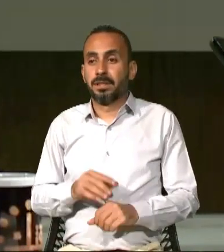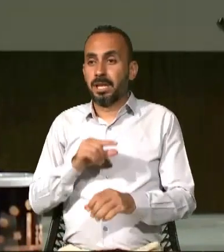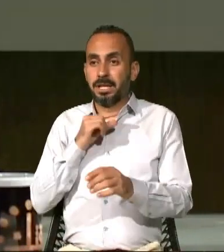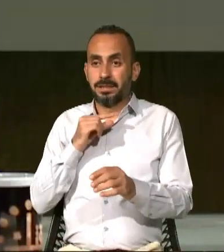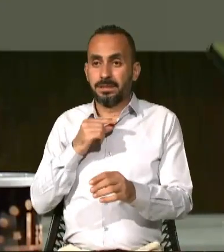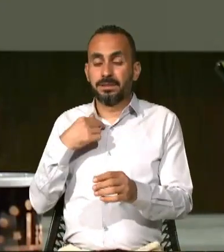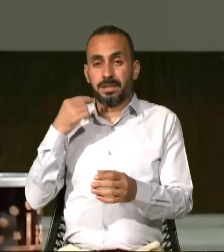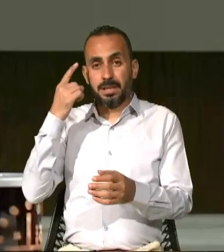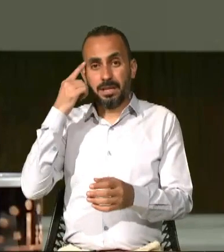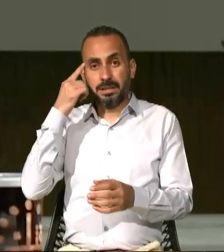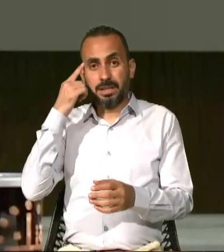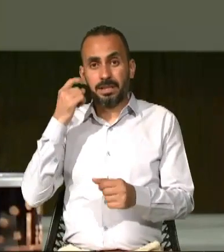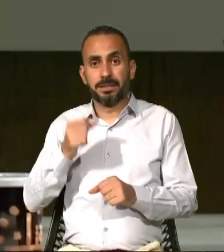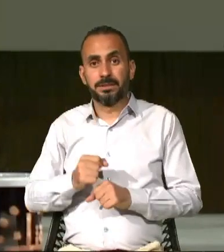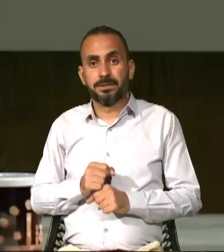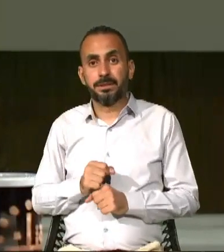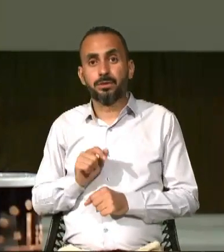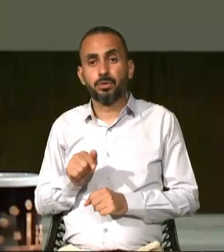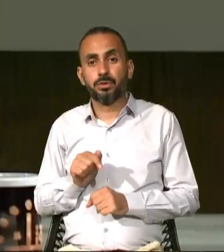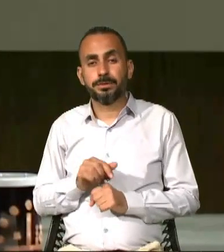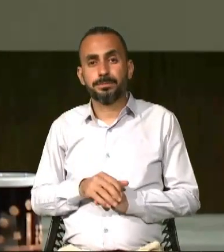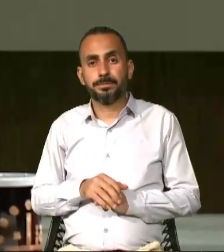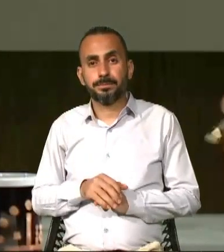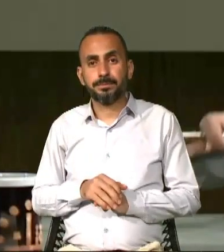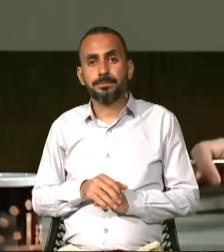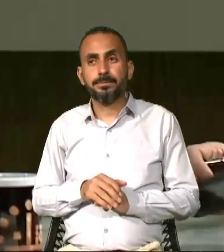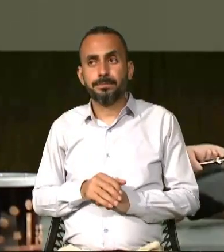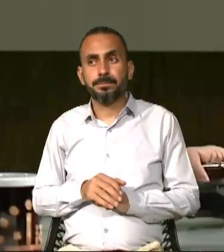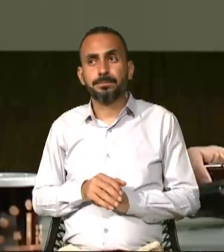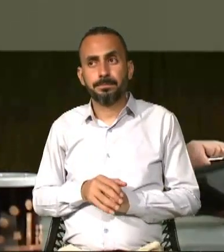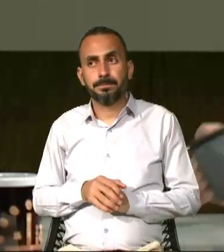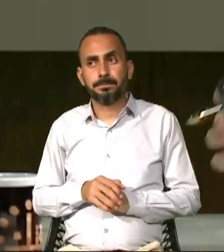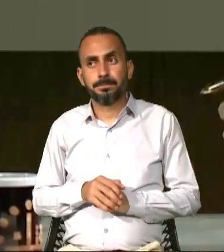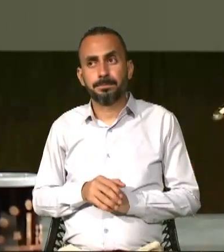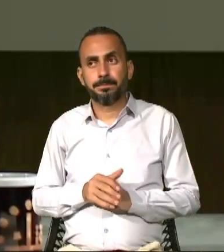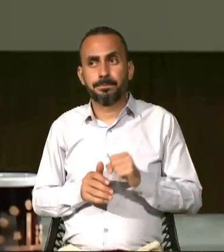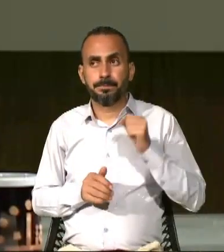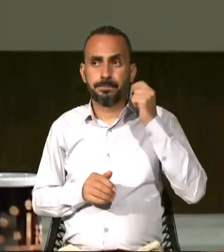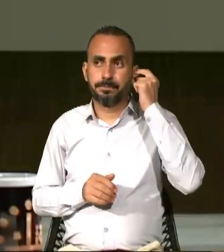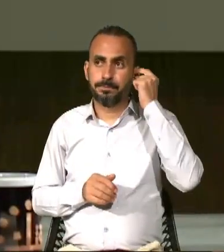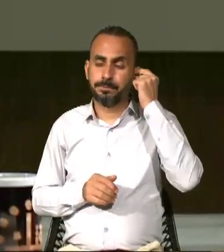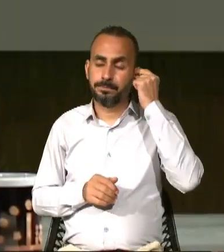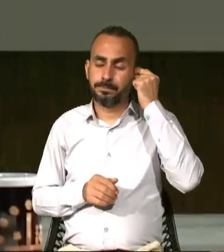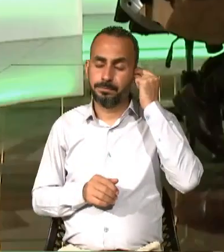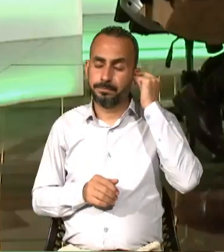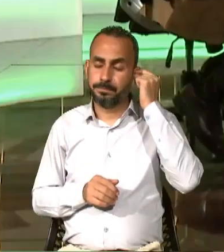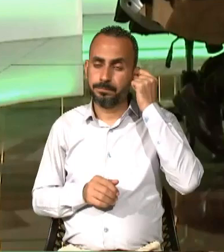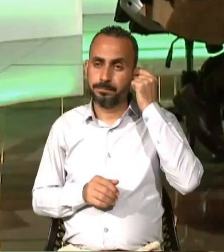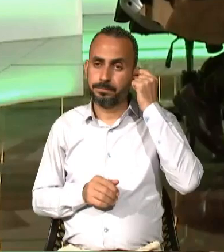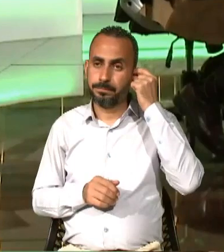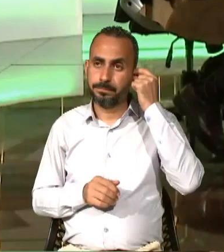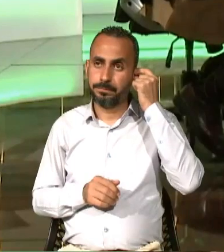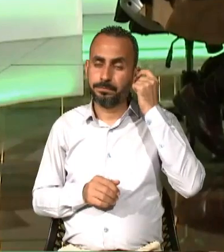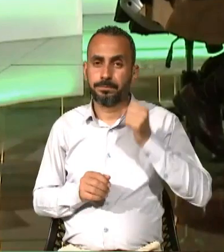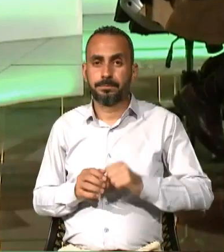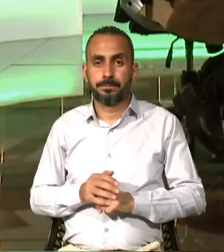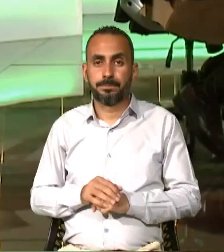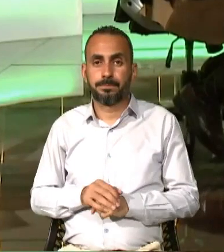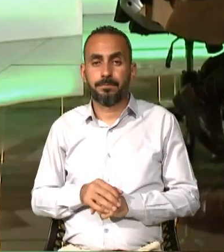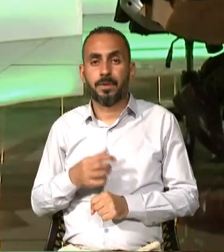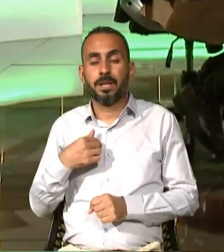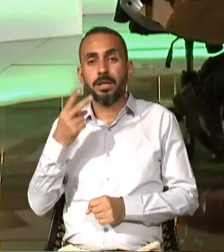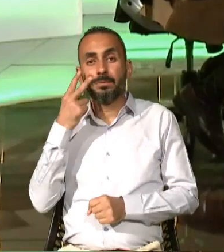كس. بس بصراحه ما اعرفش استعمله كتير قوي، بس انا عندي طبعا. وحضرتك عندك فيسبوك طبعا مش كده؟ 100% انا